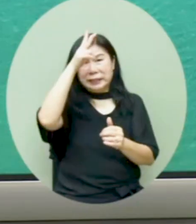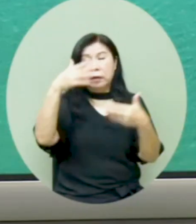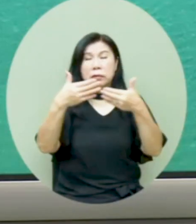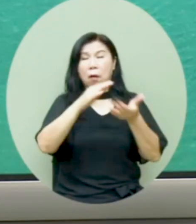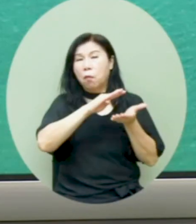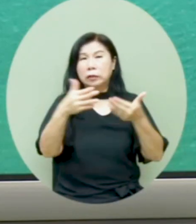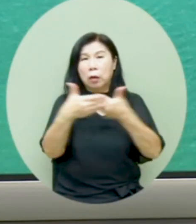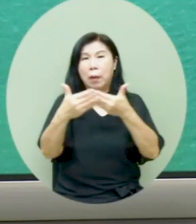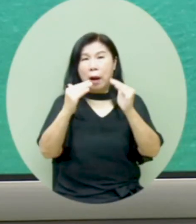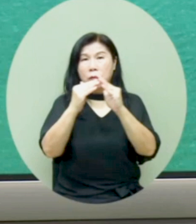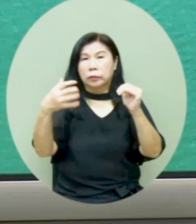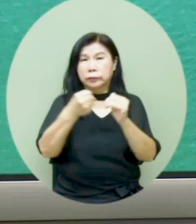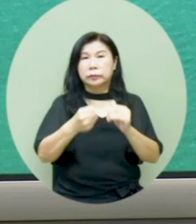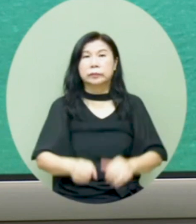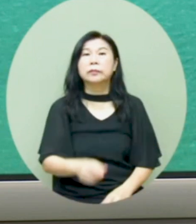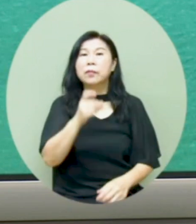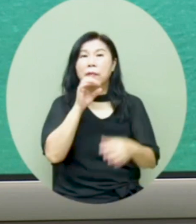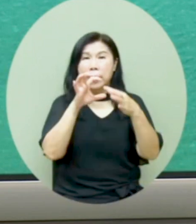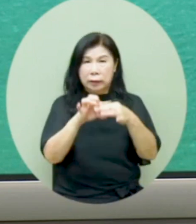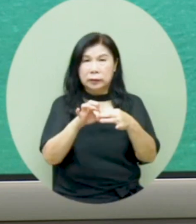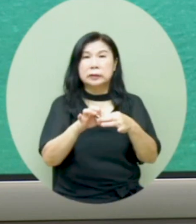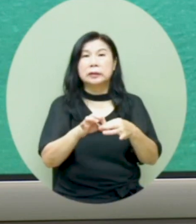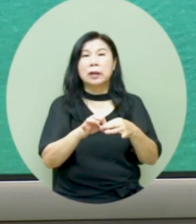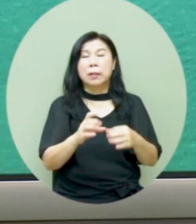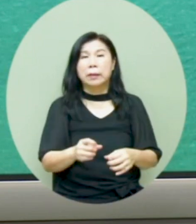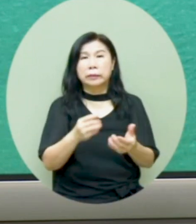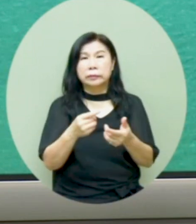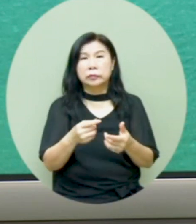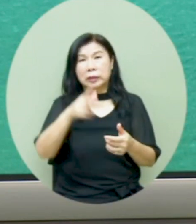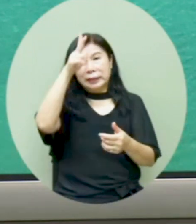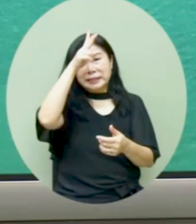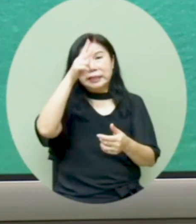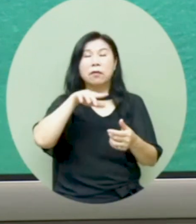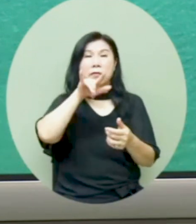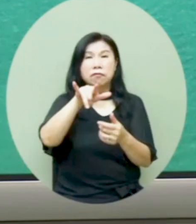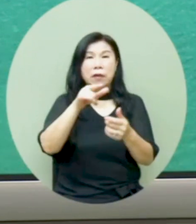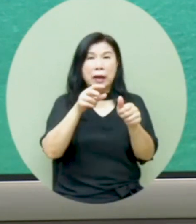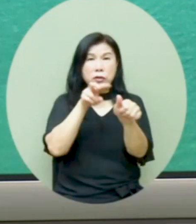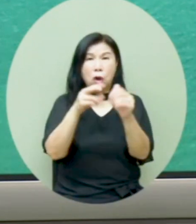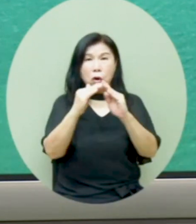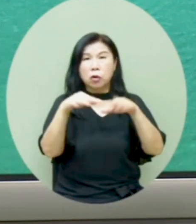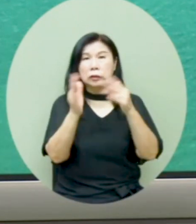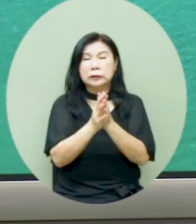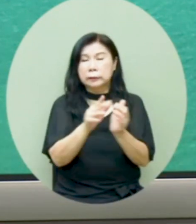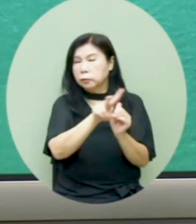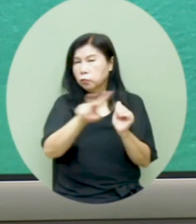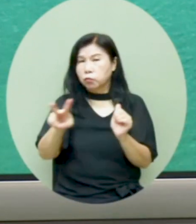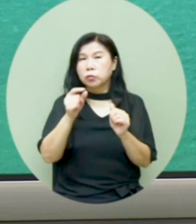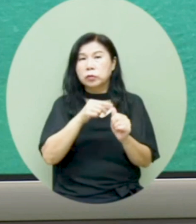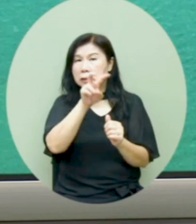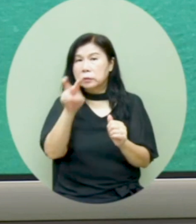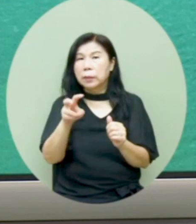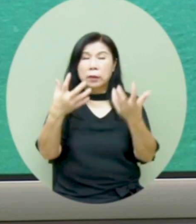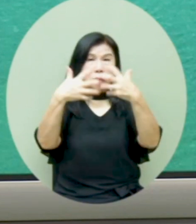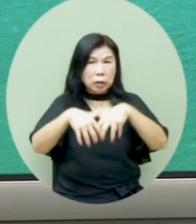流局就住呢方面同機管局咧係全盤去審視